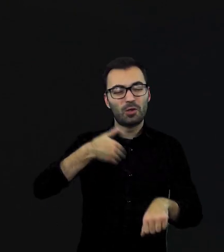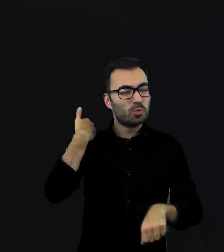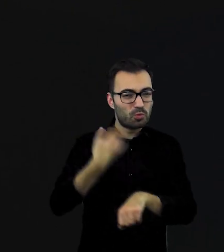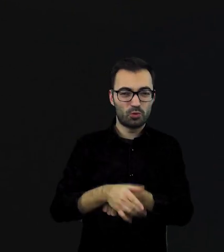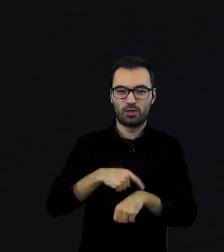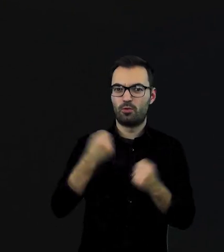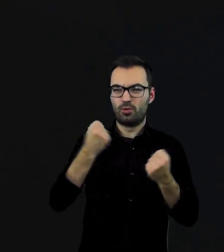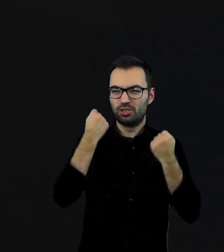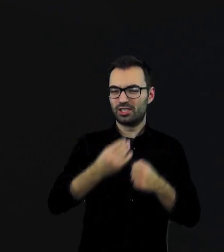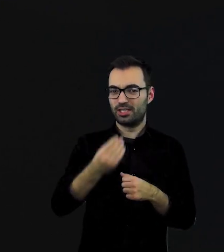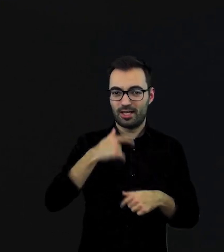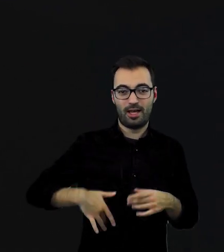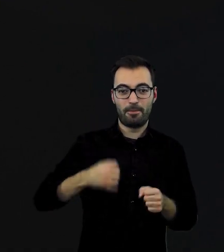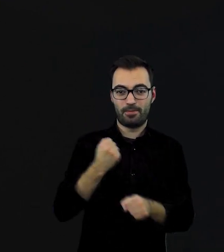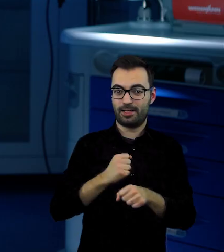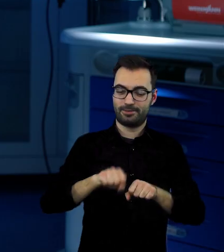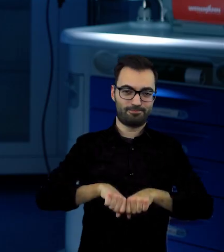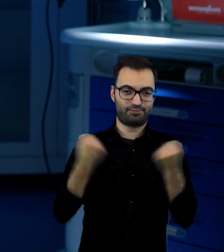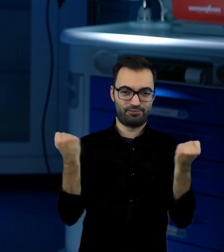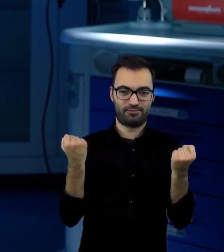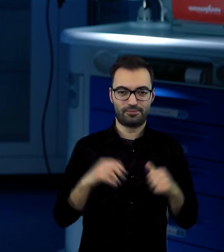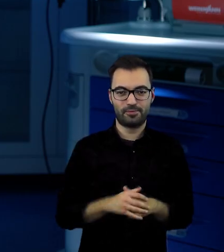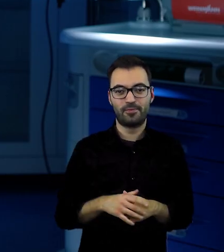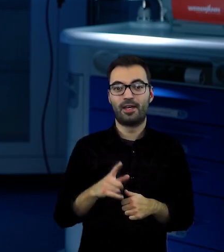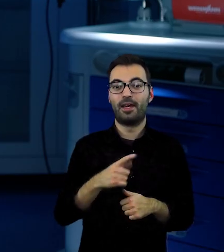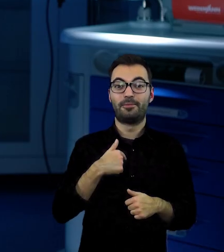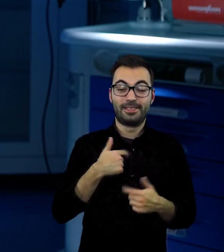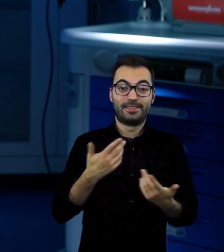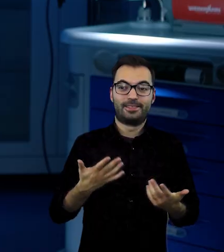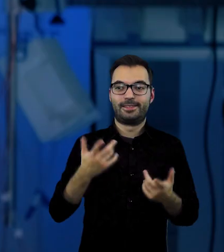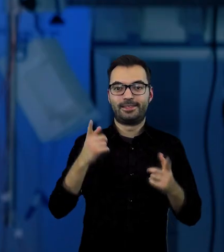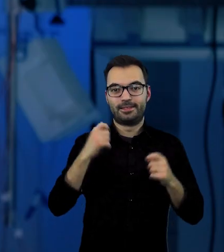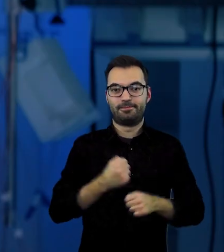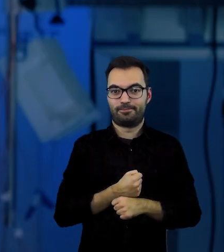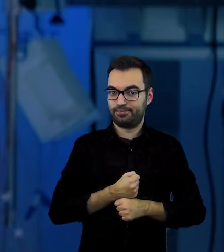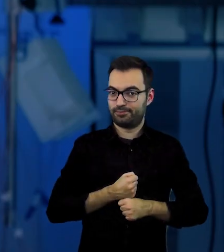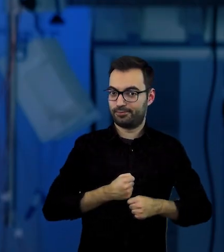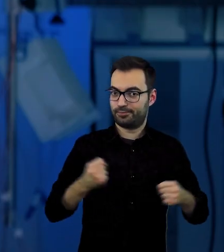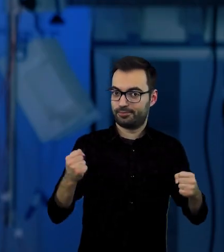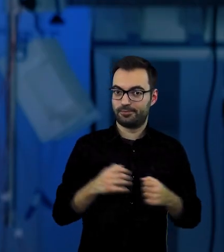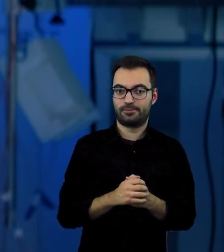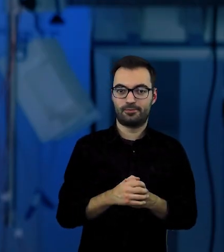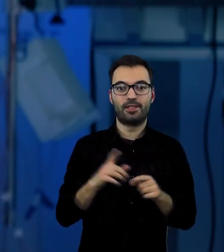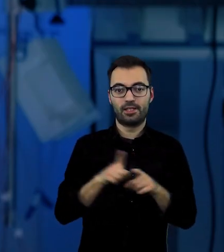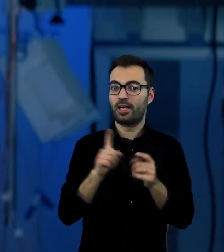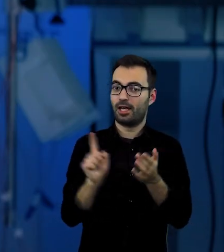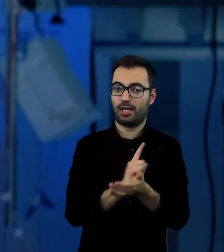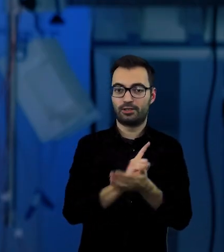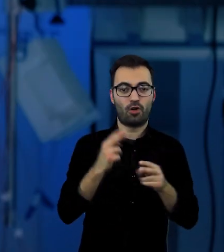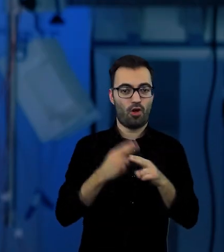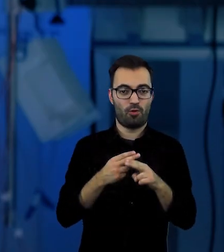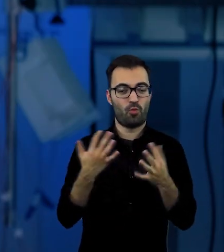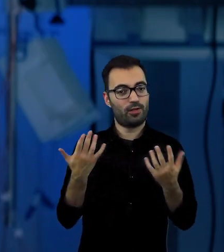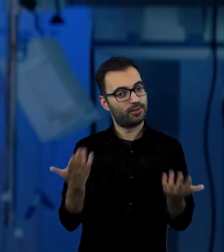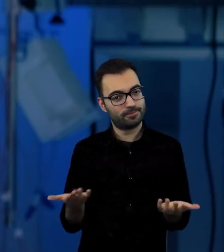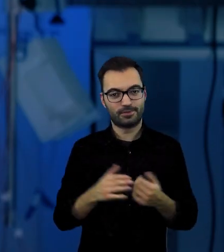przestaje zajmować się przetwarzaniem substancji odżywczych, a skupia się na usuwaniu toksyn. Jeśli zjemy bardzo późno obfity